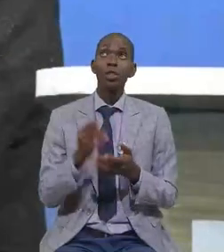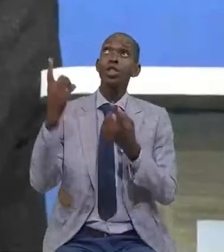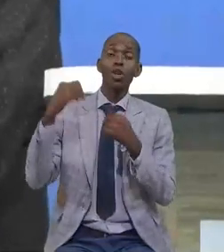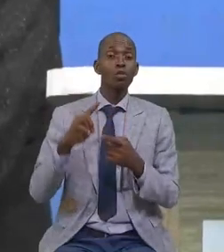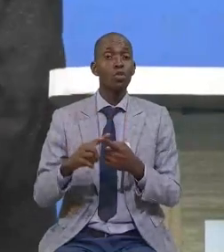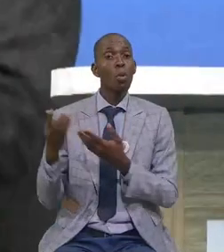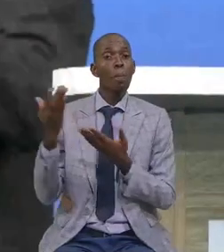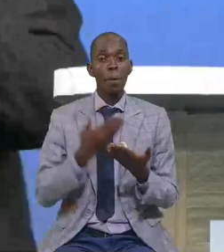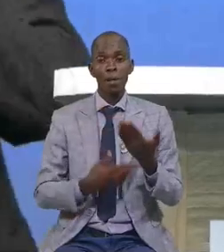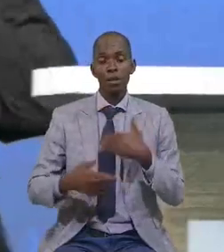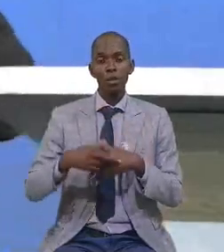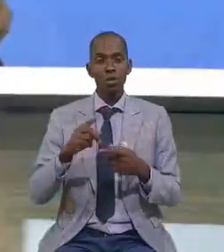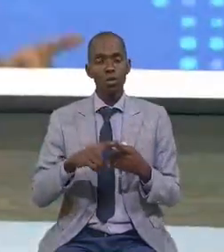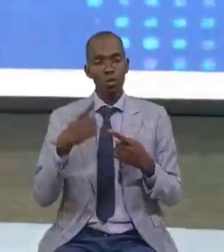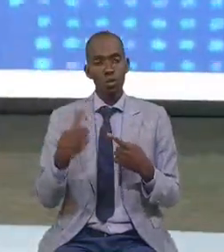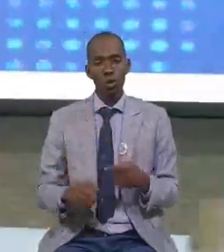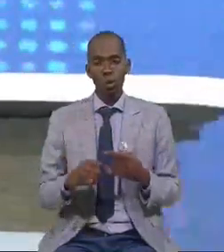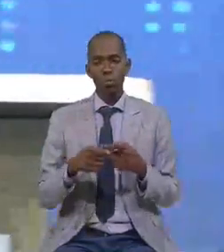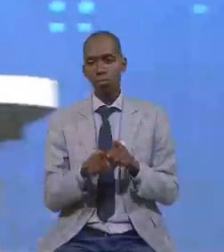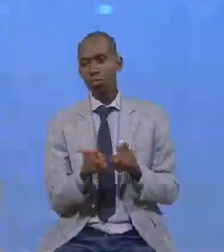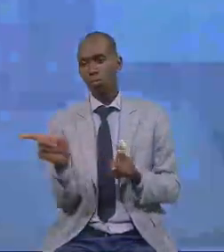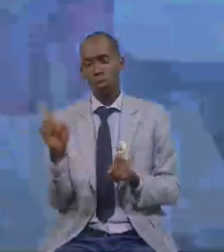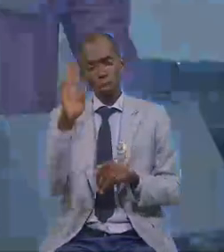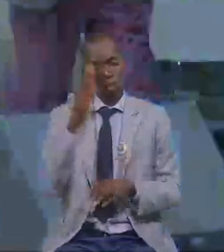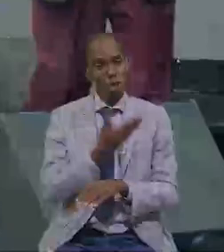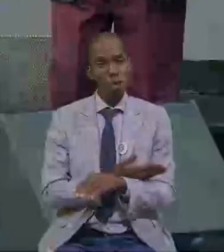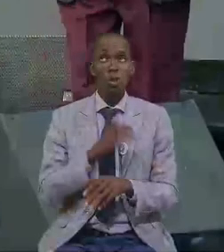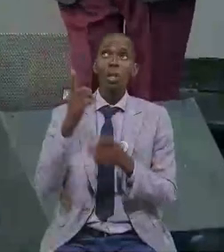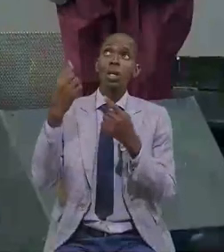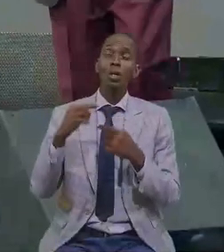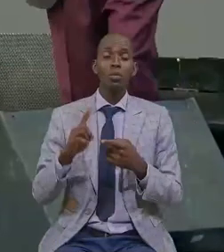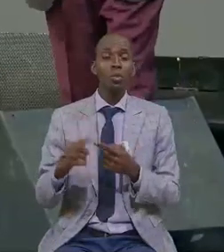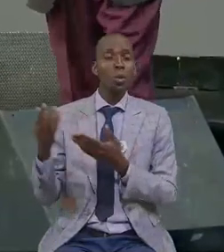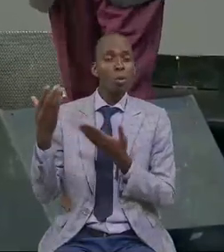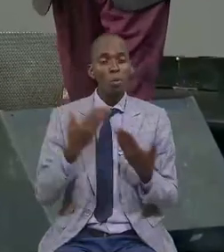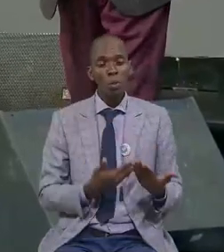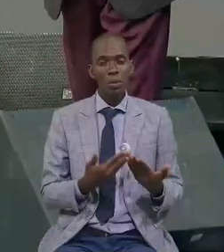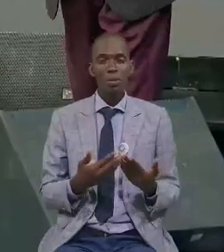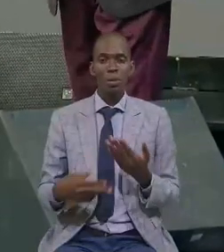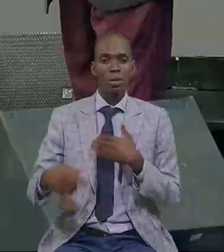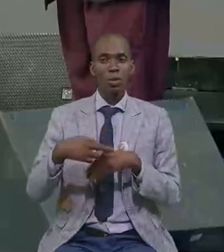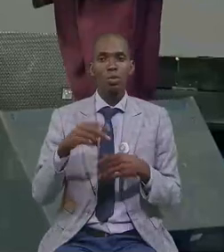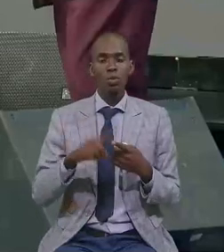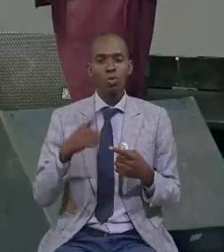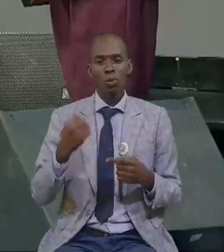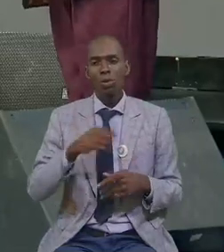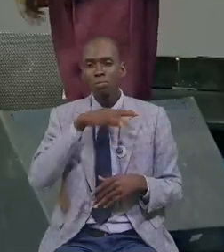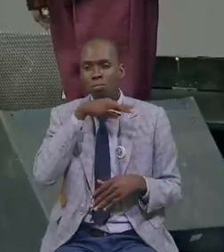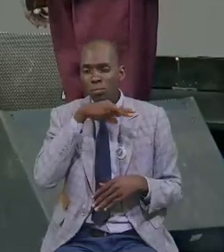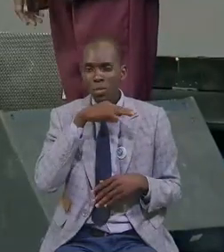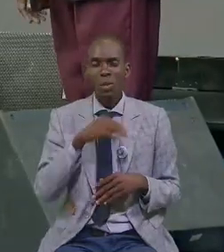La restauration au fils prodigue, Christ vient restaurer, apporter la restauration à